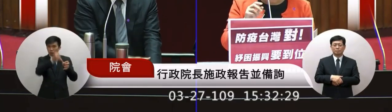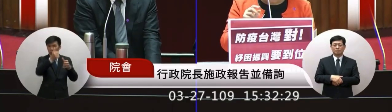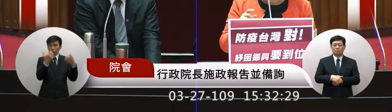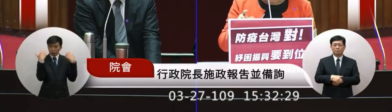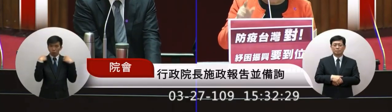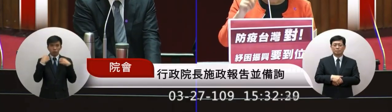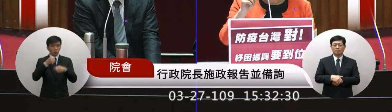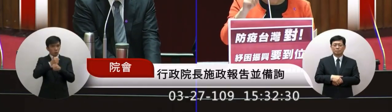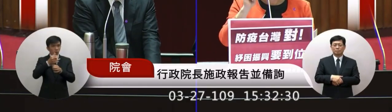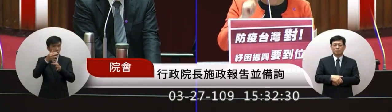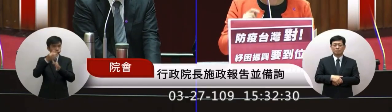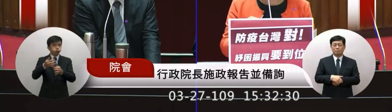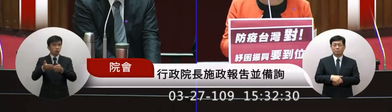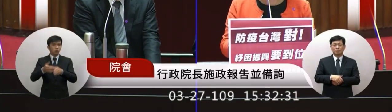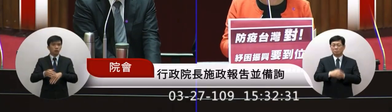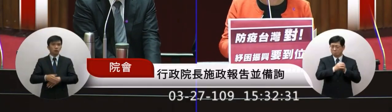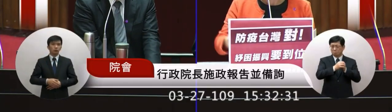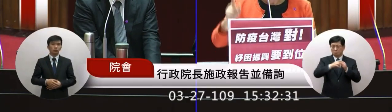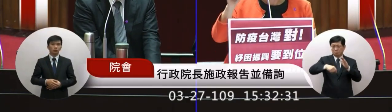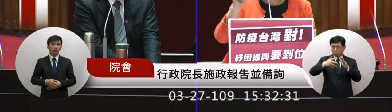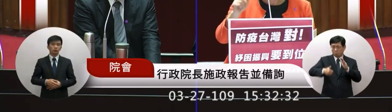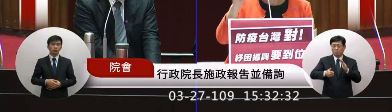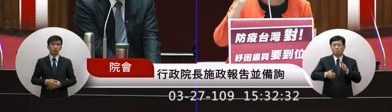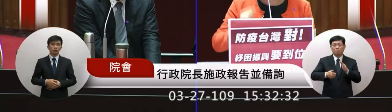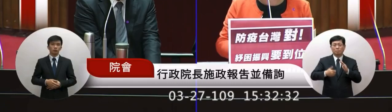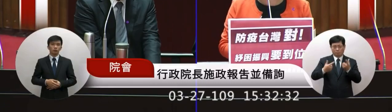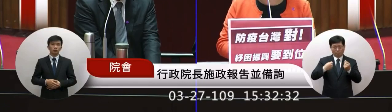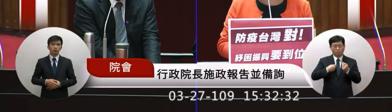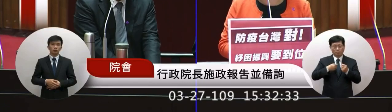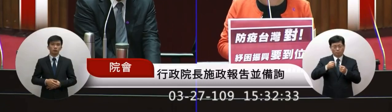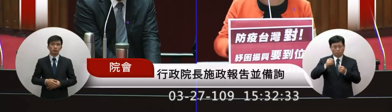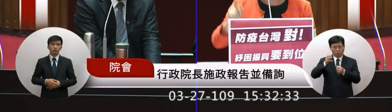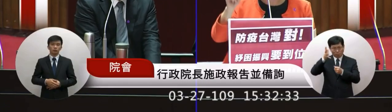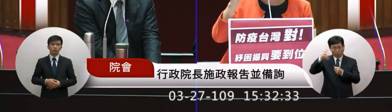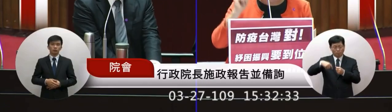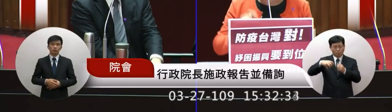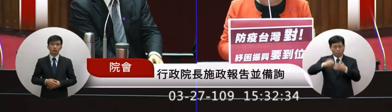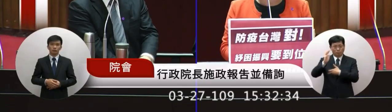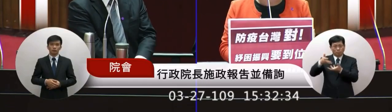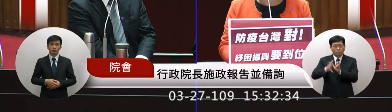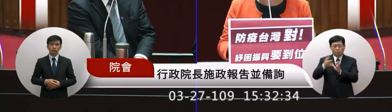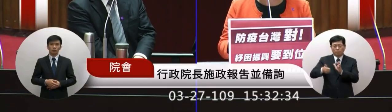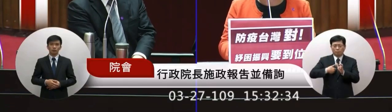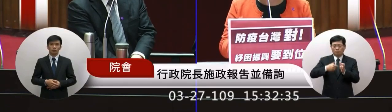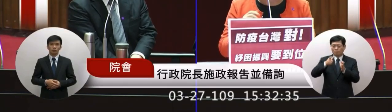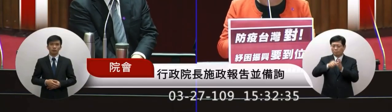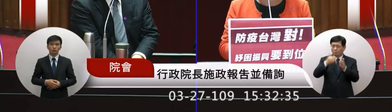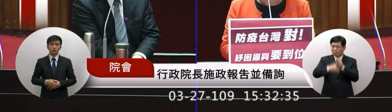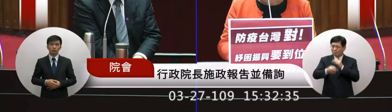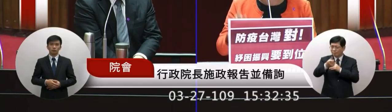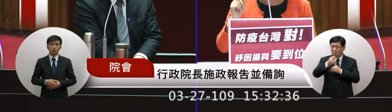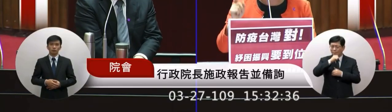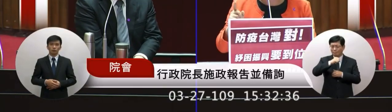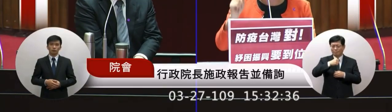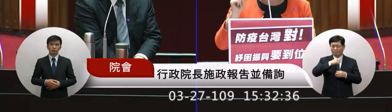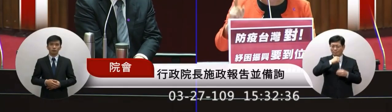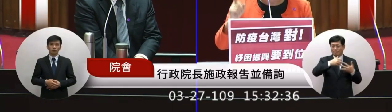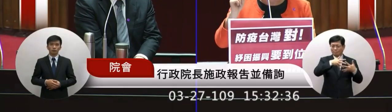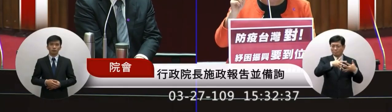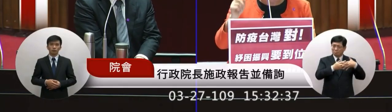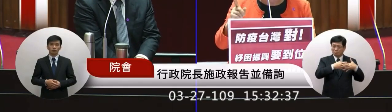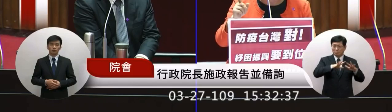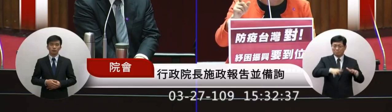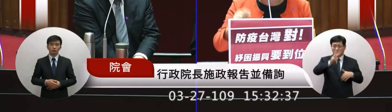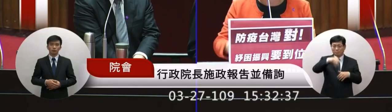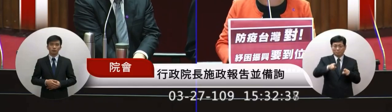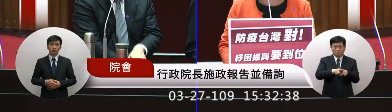定要做个搞。 所以拜托议定了哈，那我也会跟内政部长讲哦。最后一点点时间了，我会讲到台美，因为今天川普